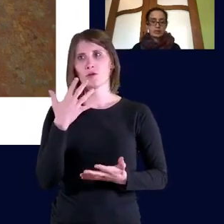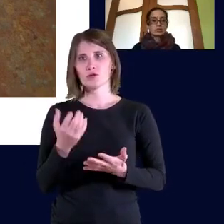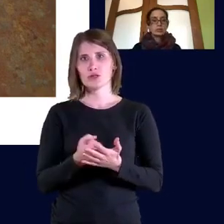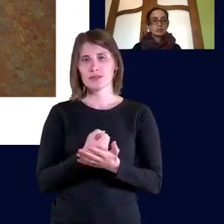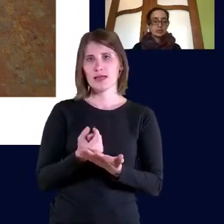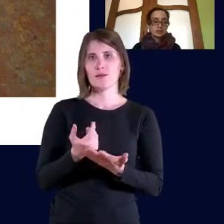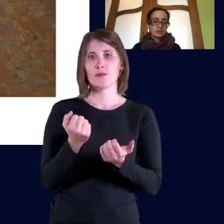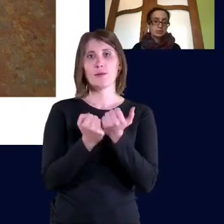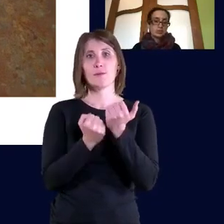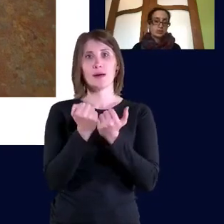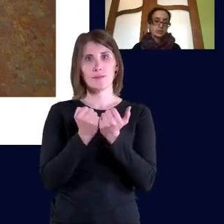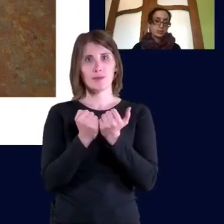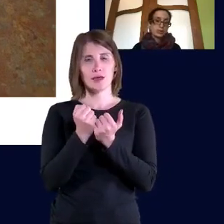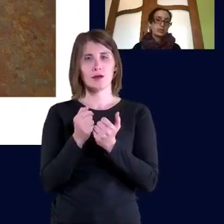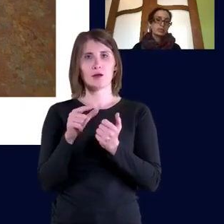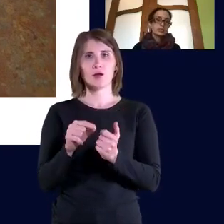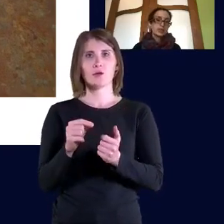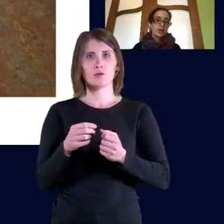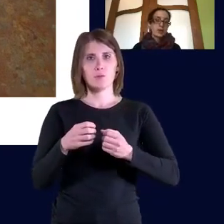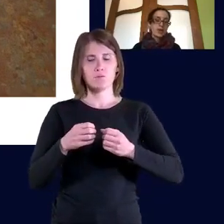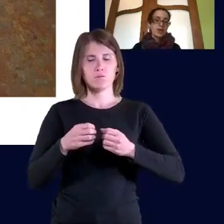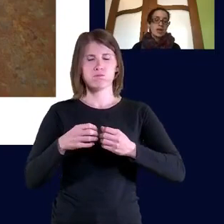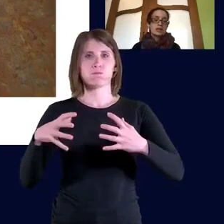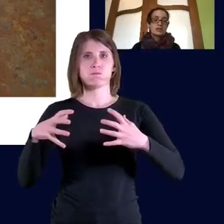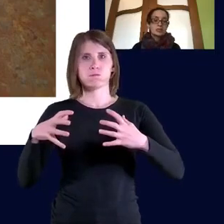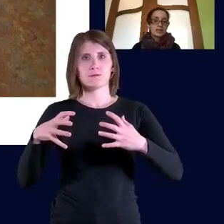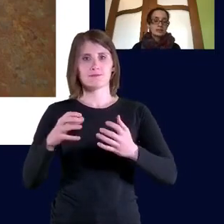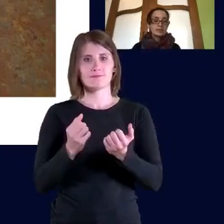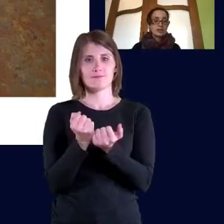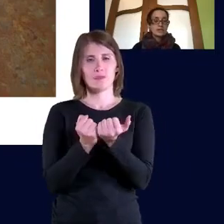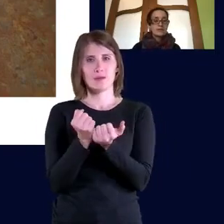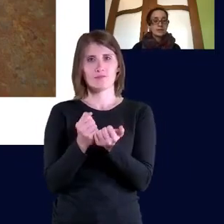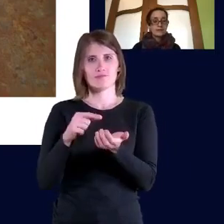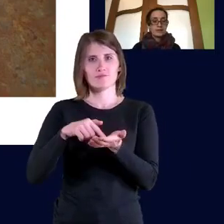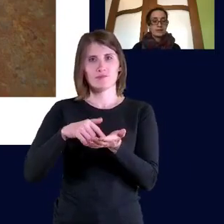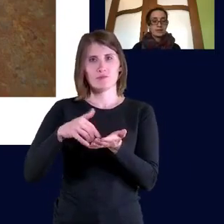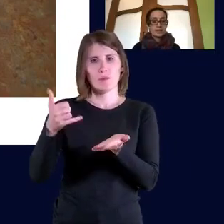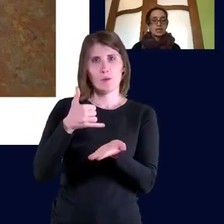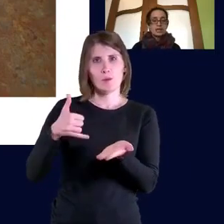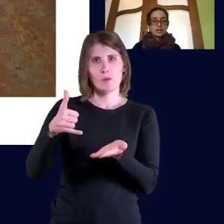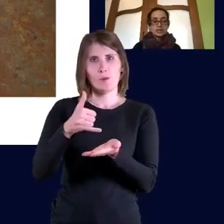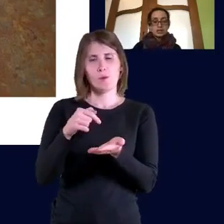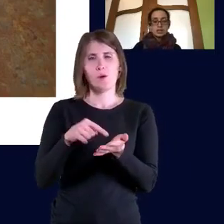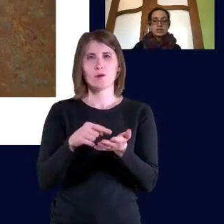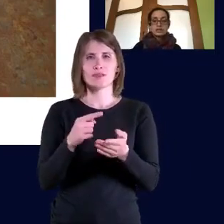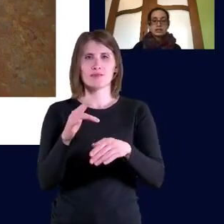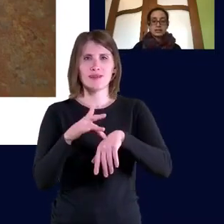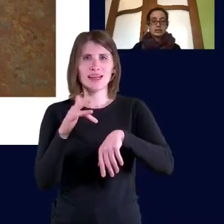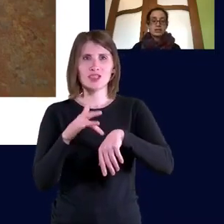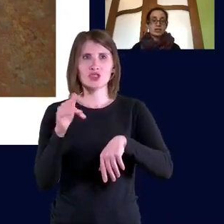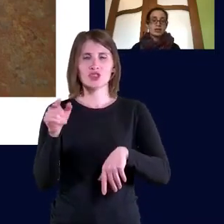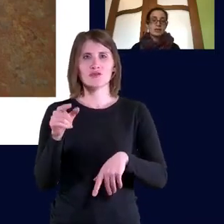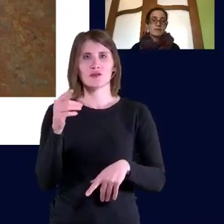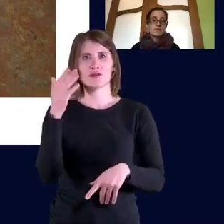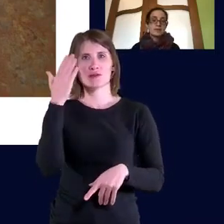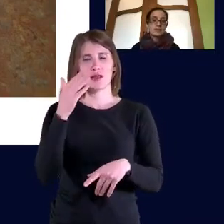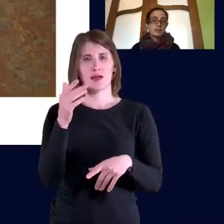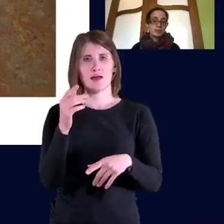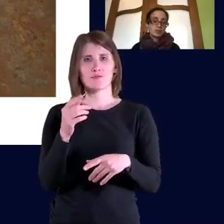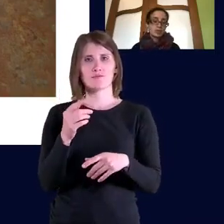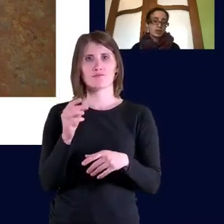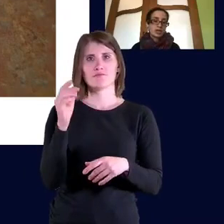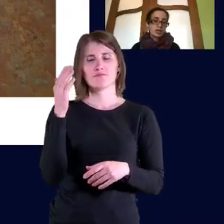papieru pochodzącego Który z jednej strony pokrzywy pokryty jest taką substancją wrażliwą na węgiel Jeśli na niej